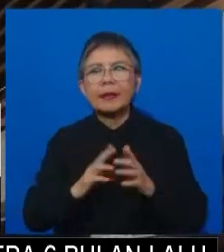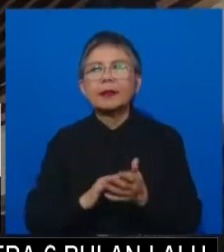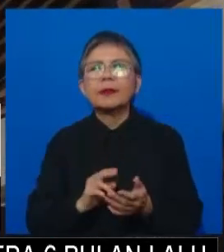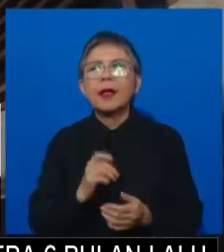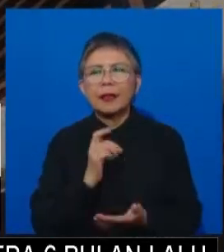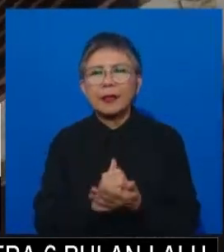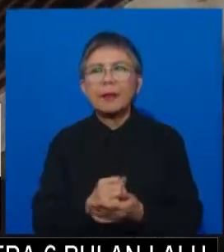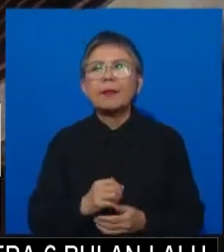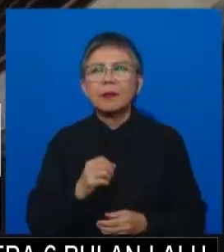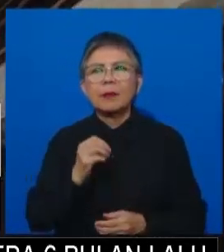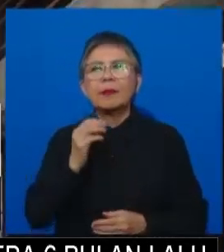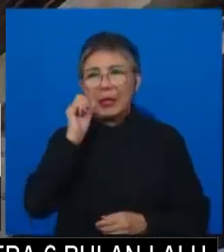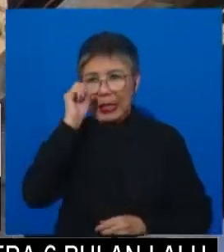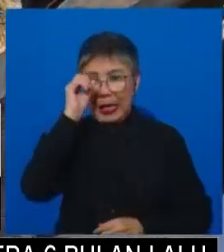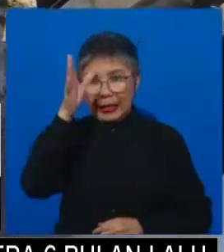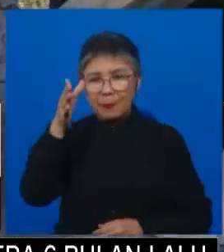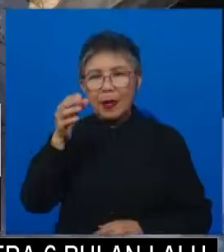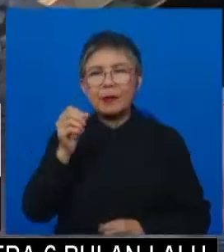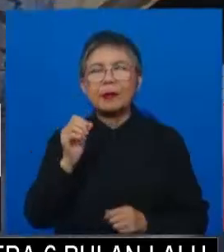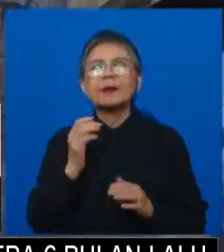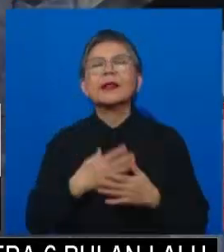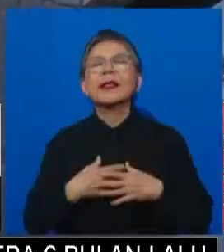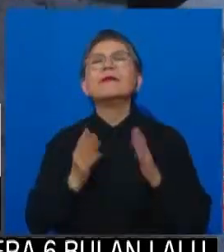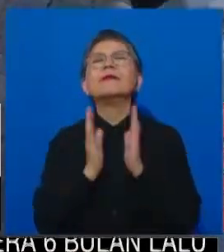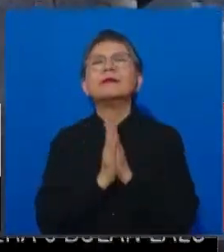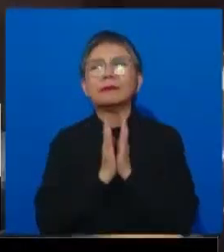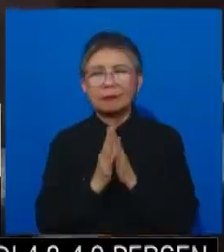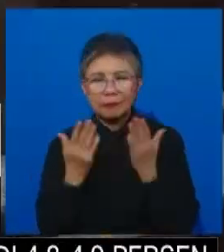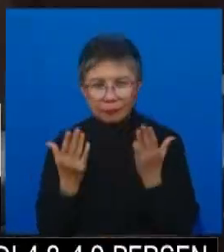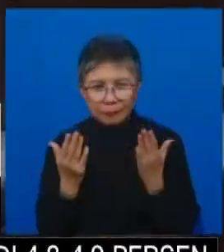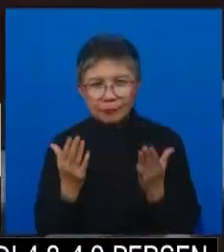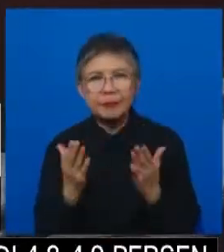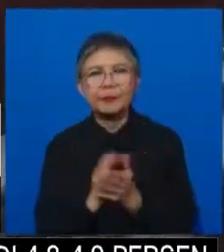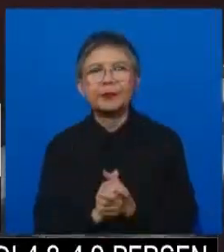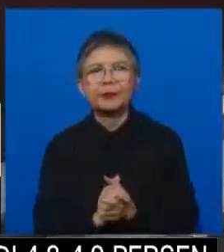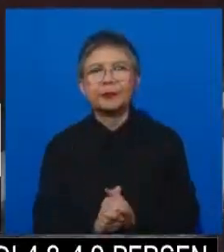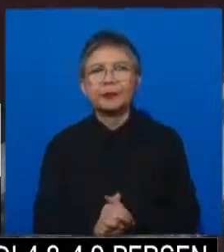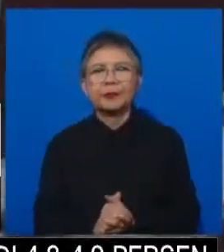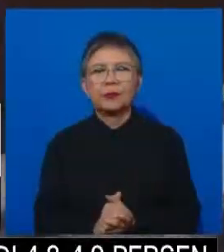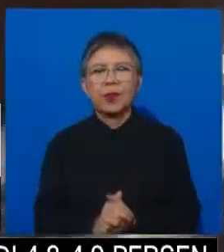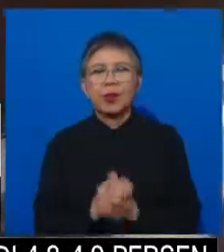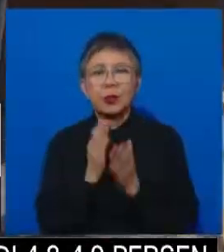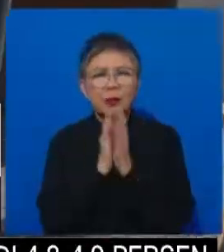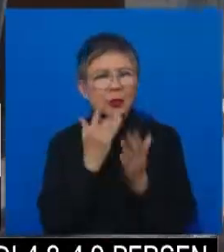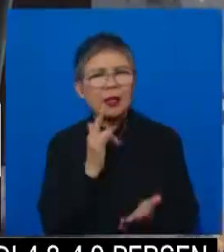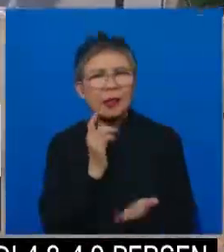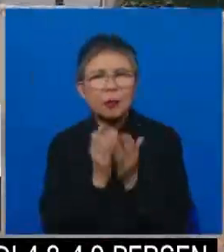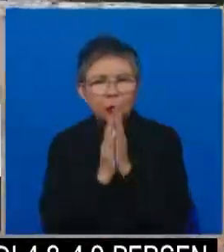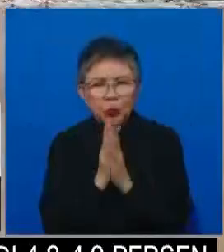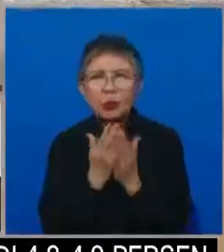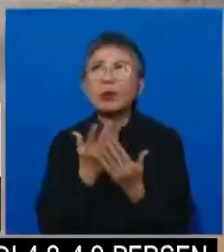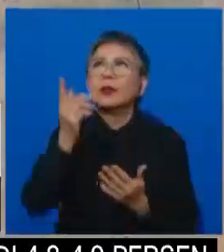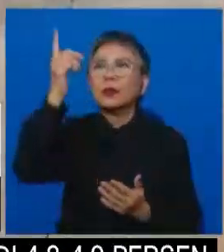adalah ketidakpastian baru yang harus tetap dijalani. Sebagai wujud syukur kepada sang pencipta karena sudah